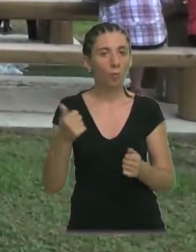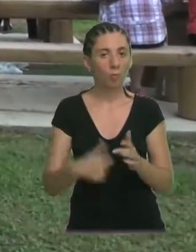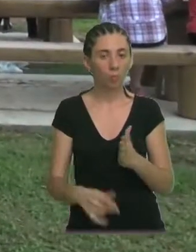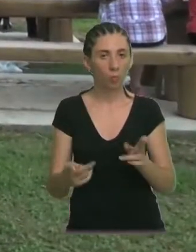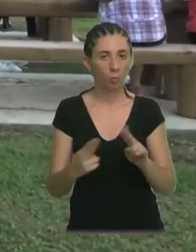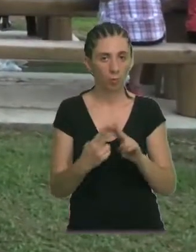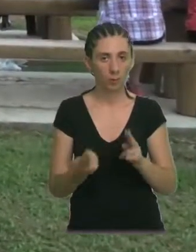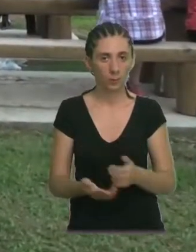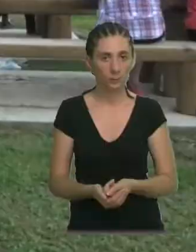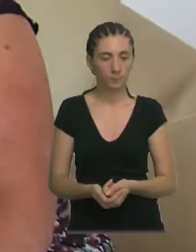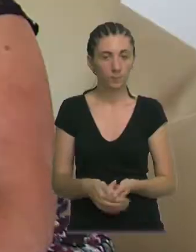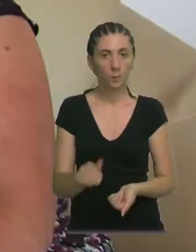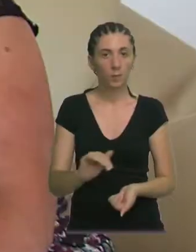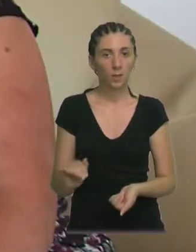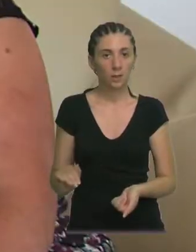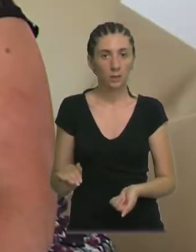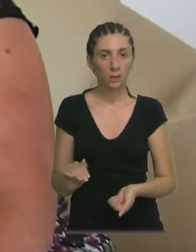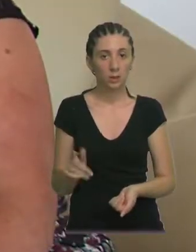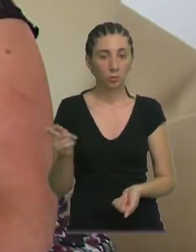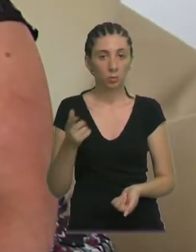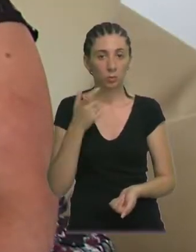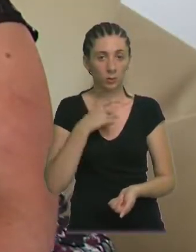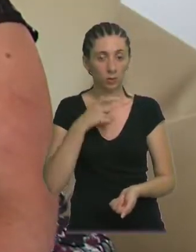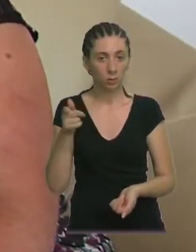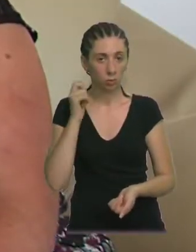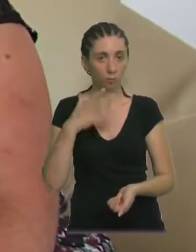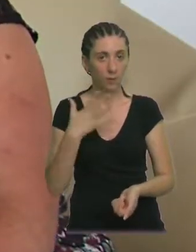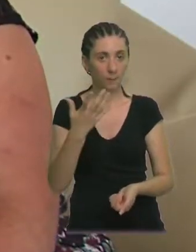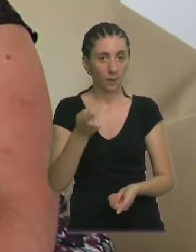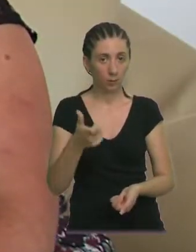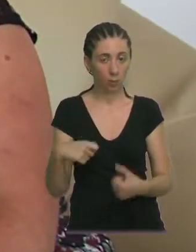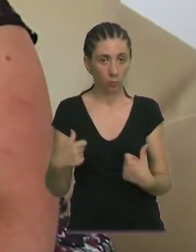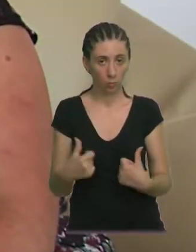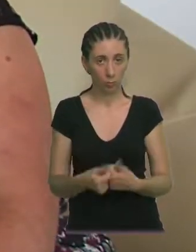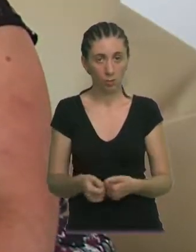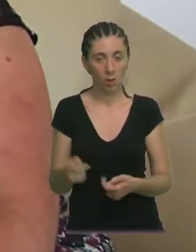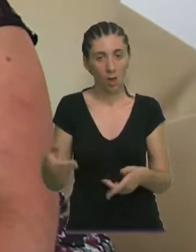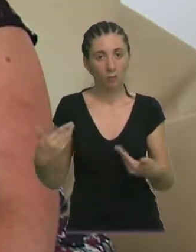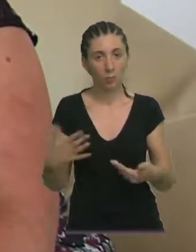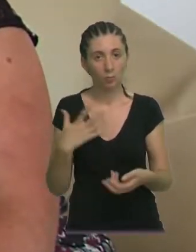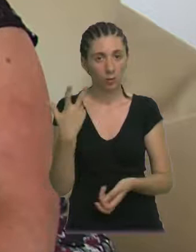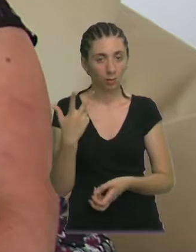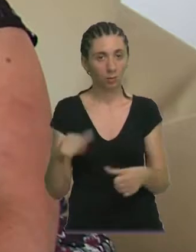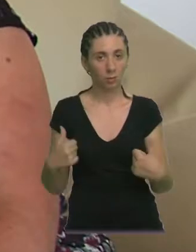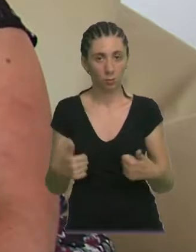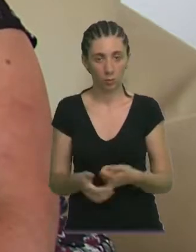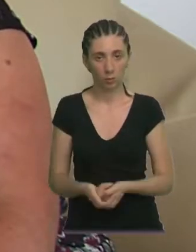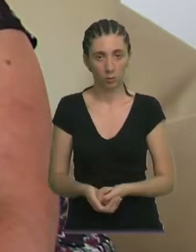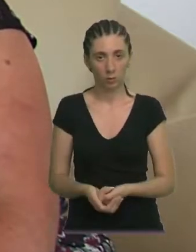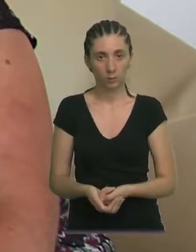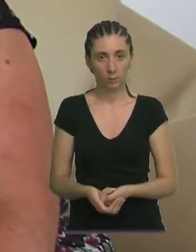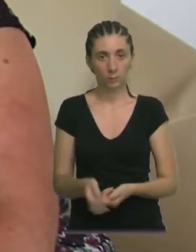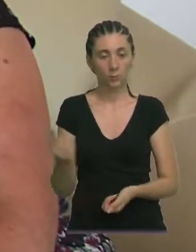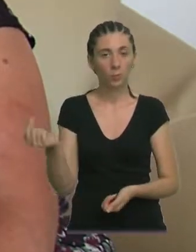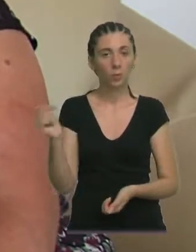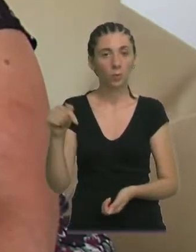susret? Pa djeca su, starija je djevojčica imala 5,5 godina, a mlađa je imala 3 godine.